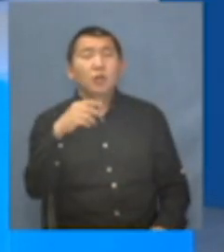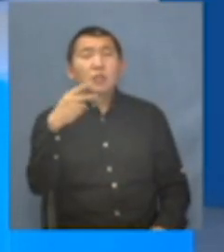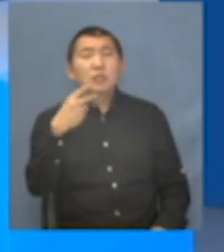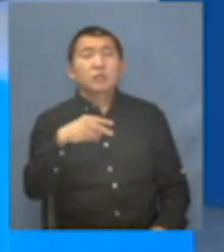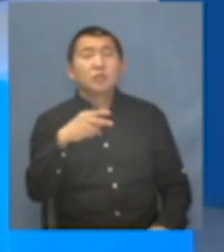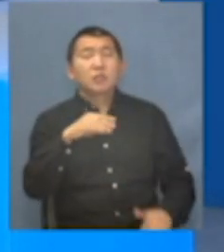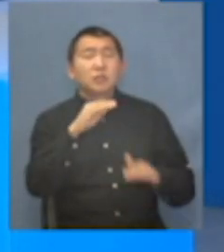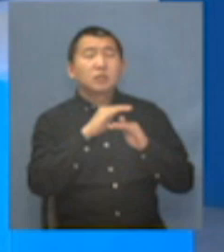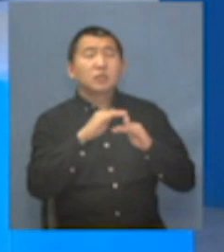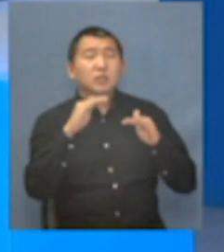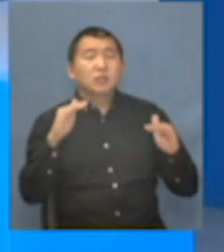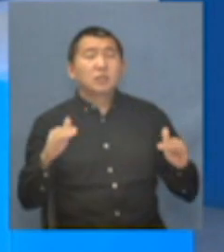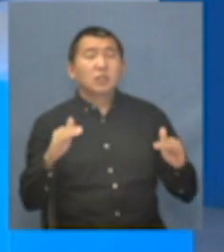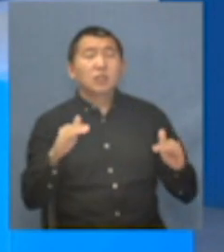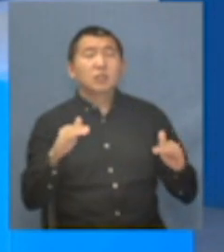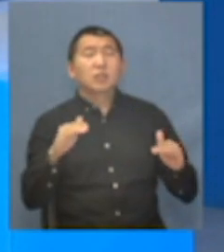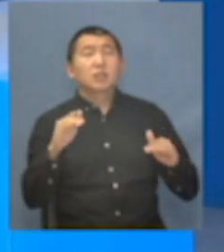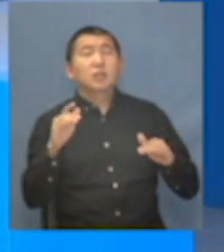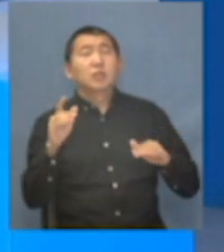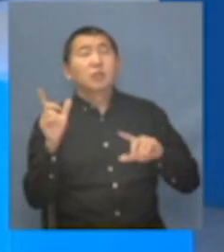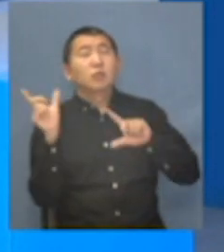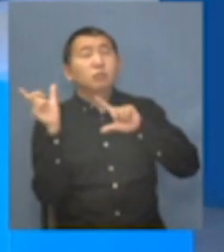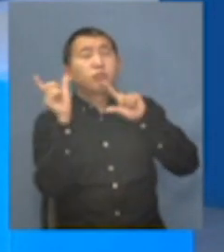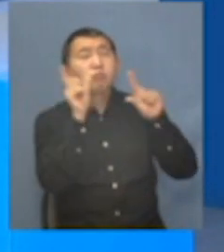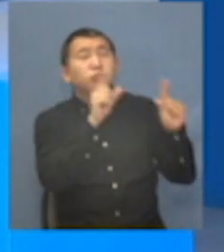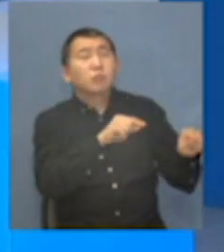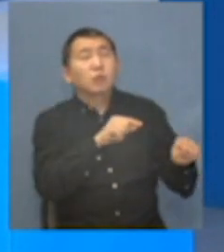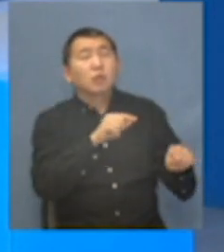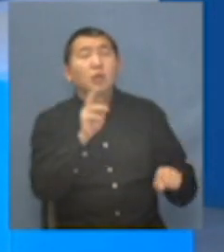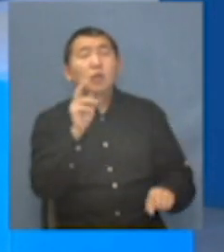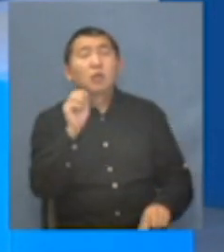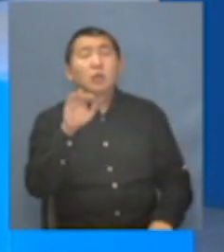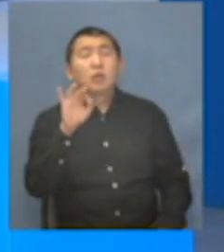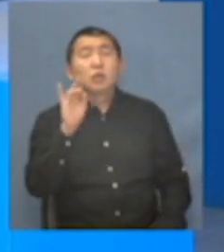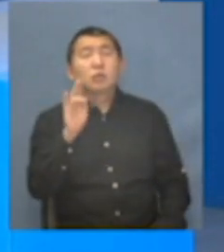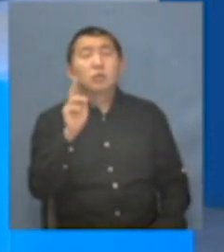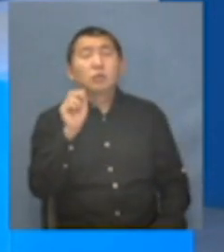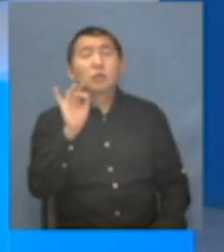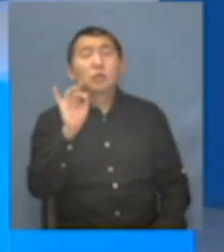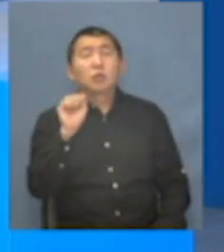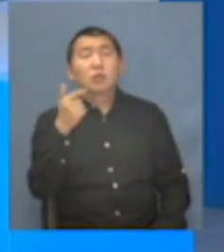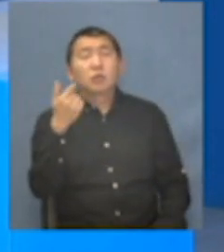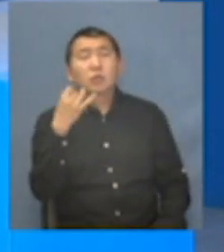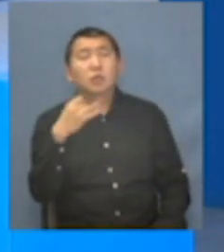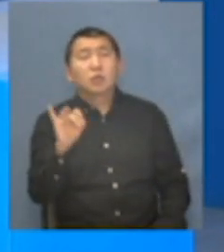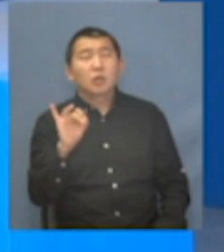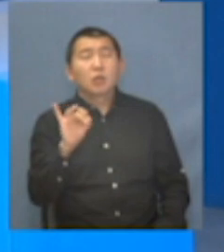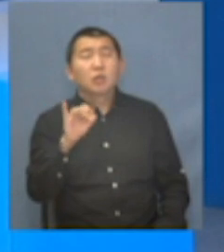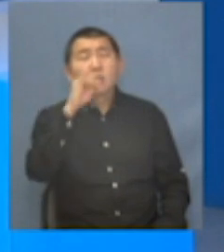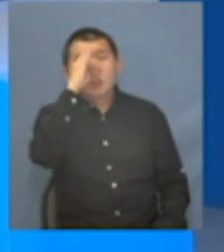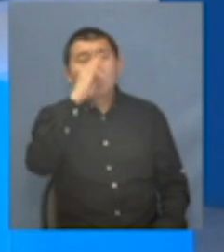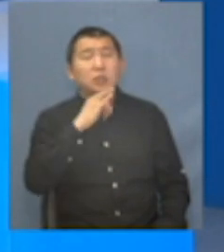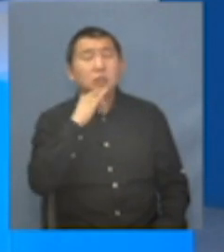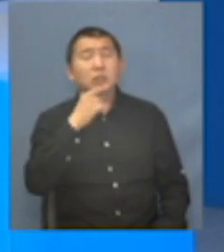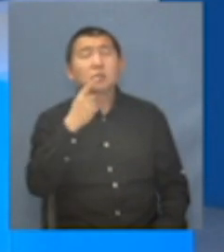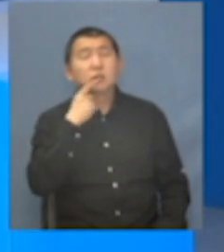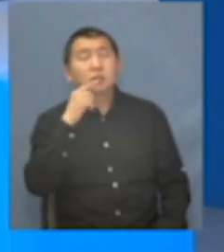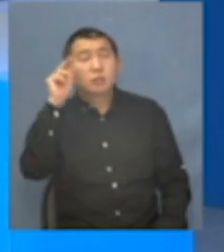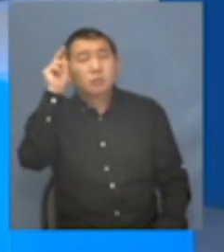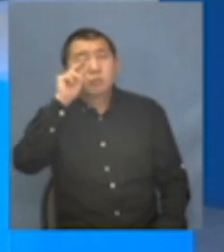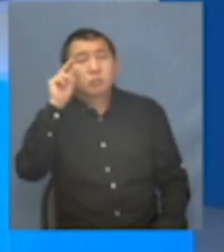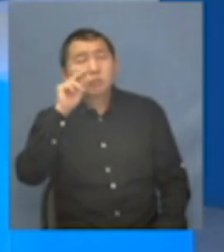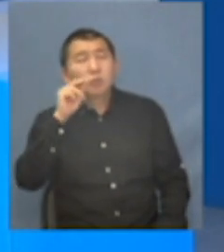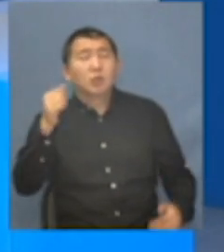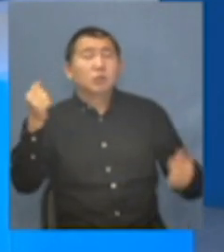тілін үйренуге Катон-Қарағай ауданына аттанған болатын. Балалар оқу бағдарламасынан бөлек мәдени мекемелерге барып,